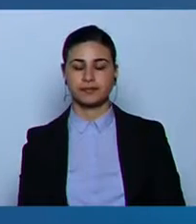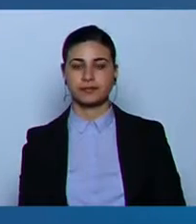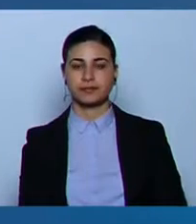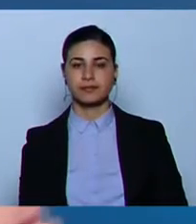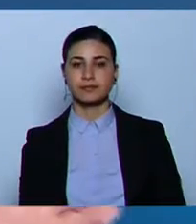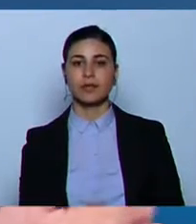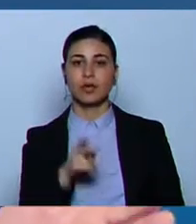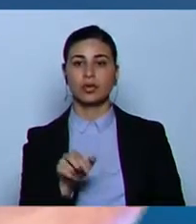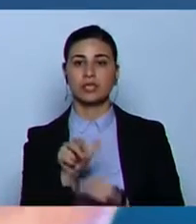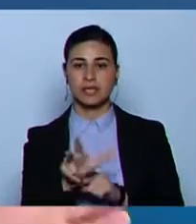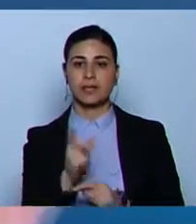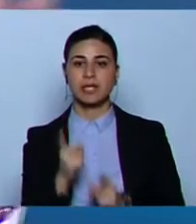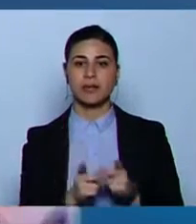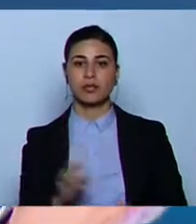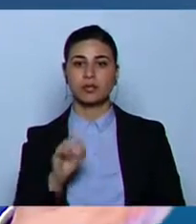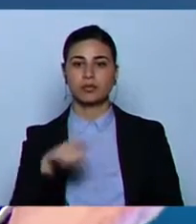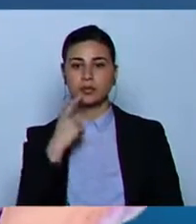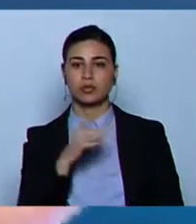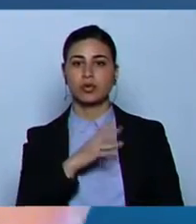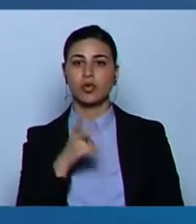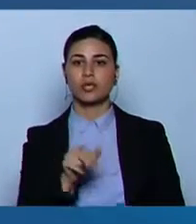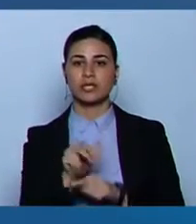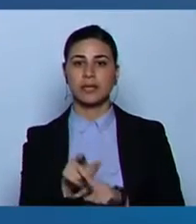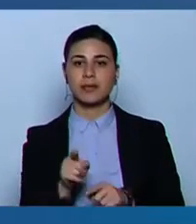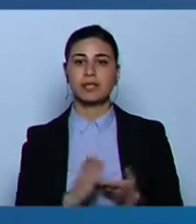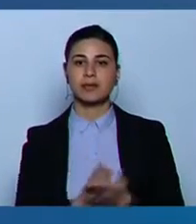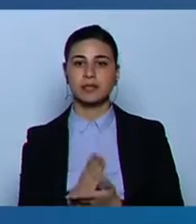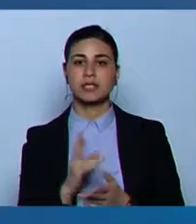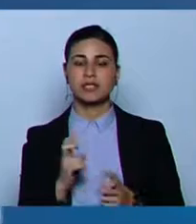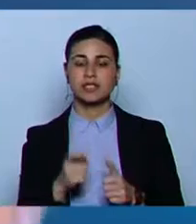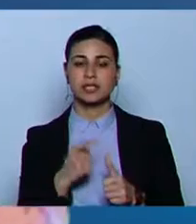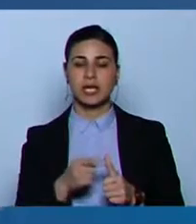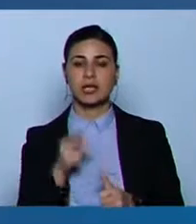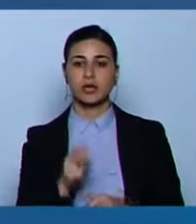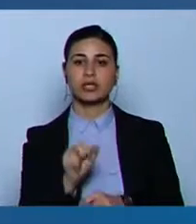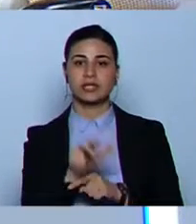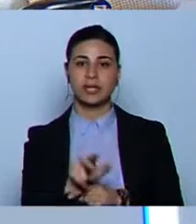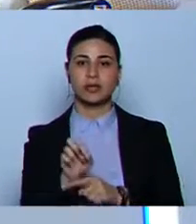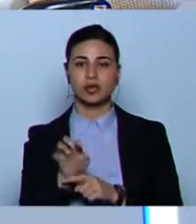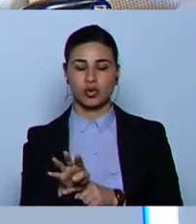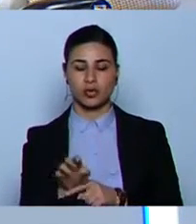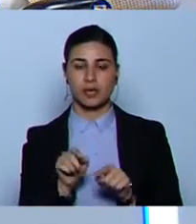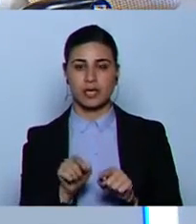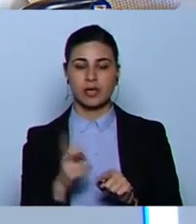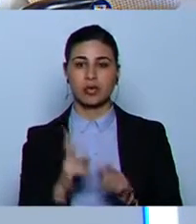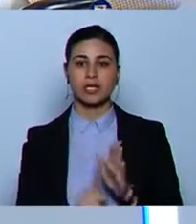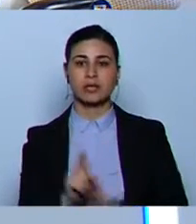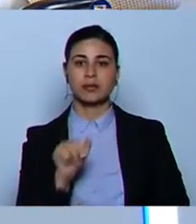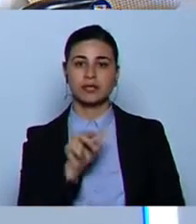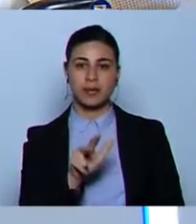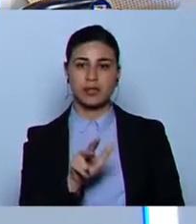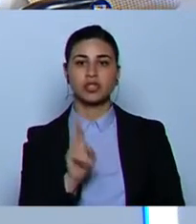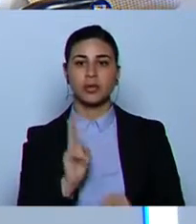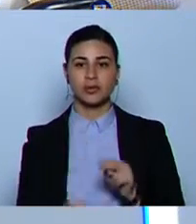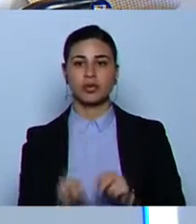2013 და თქვენ იცხებთ რეფორმაზე საუბარს 2013. იმ სტრატეგიას ერქვა სათაური 2013-2014. ანუ უნდა დაწყებულიოთ 13-ში